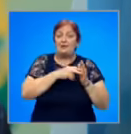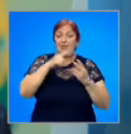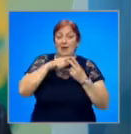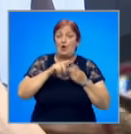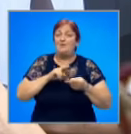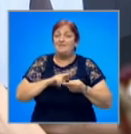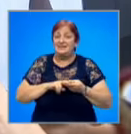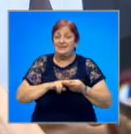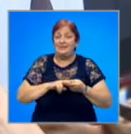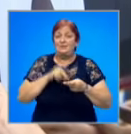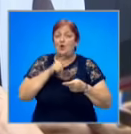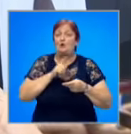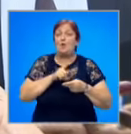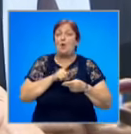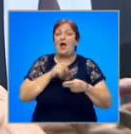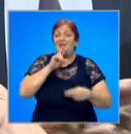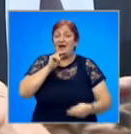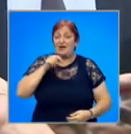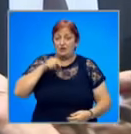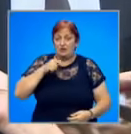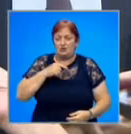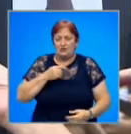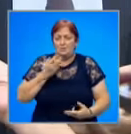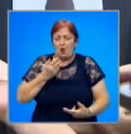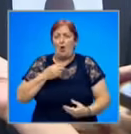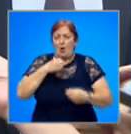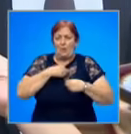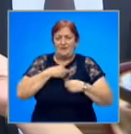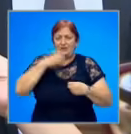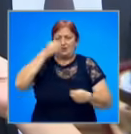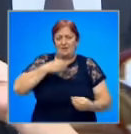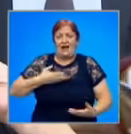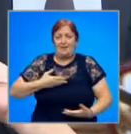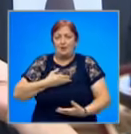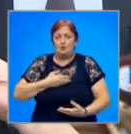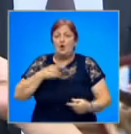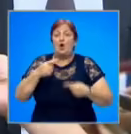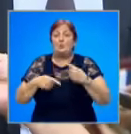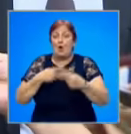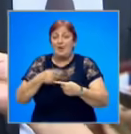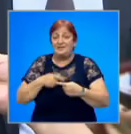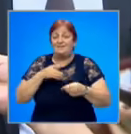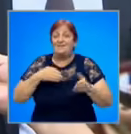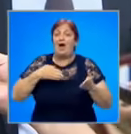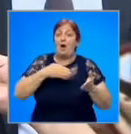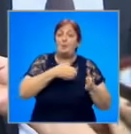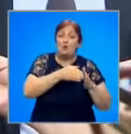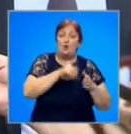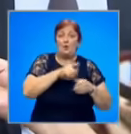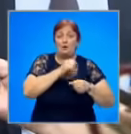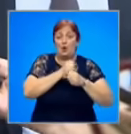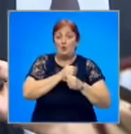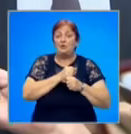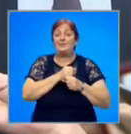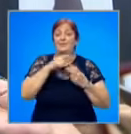и Василев. Това, което мога да кажа днес, е, че съм дълбоко убеден, че България има нужда от промяна. И то промяна в посоката, в която работят